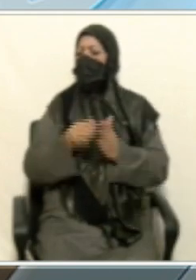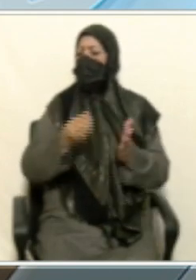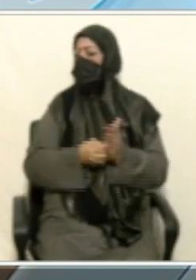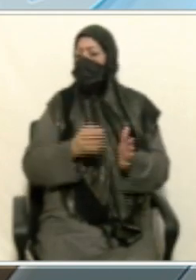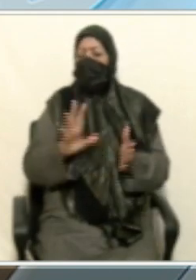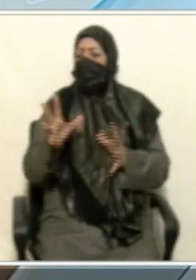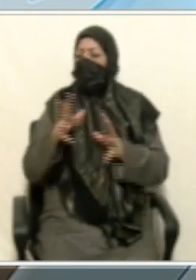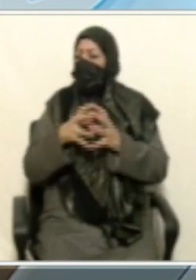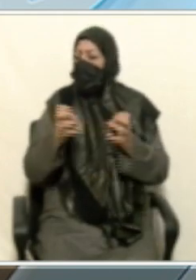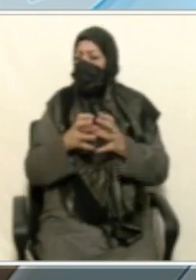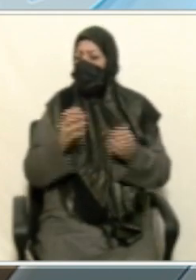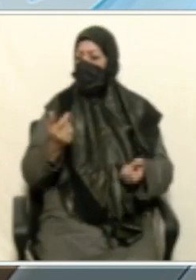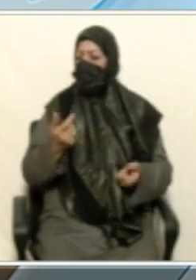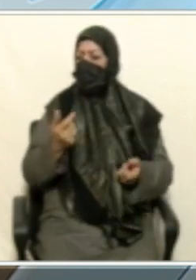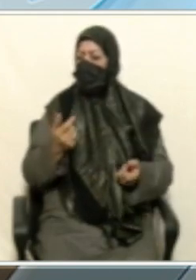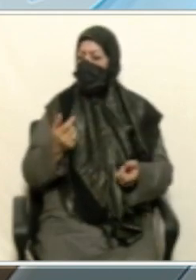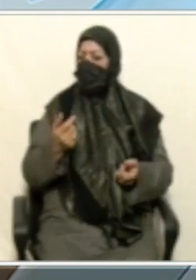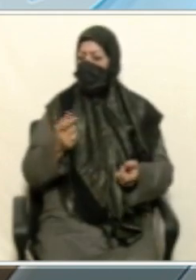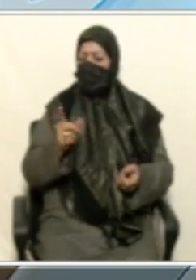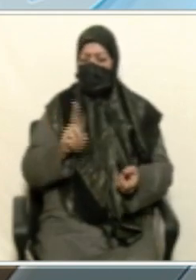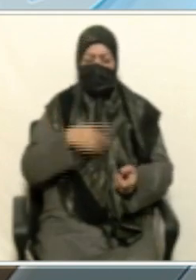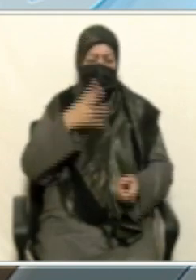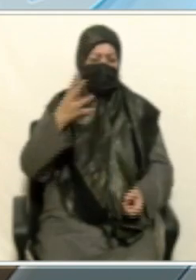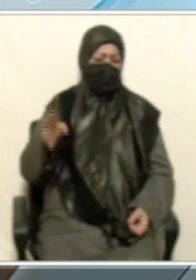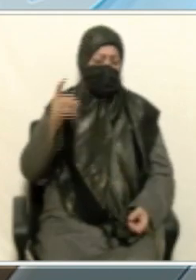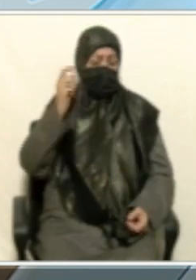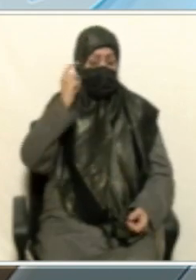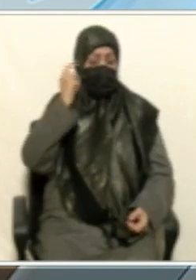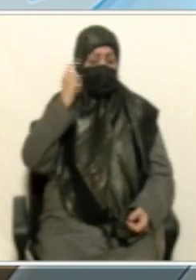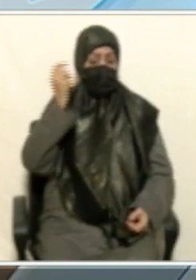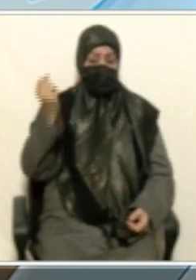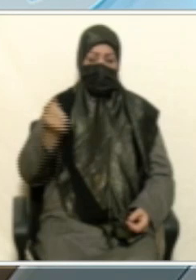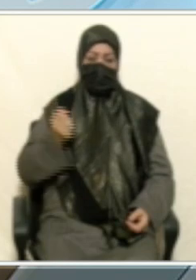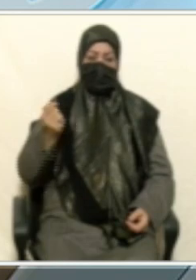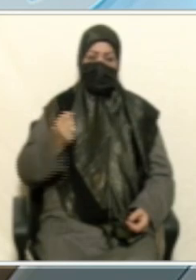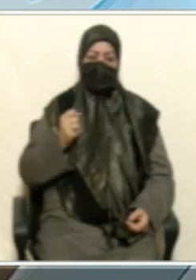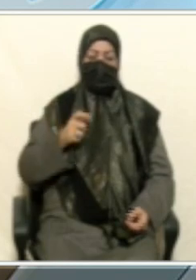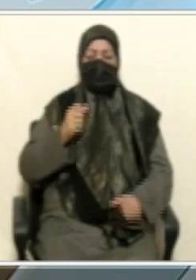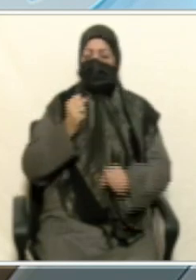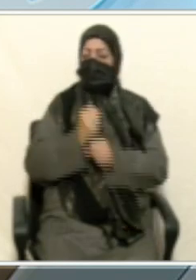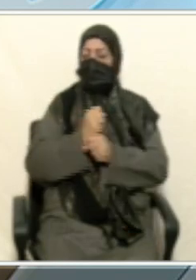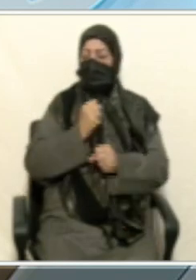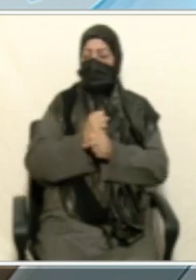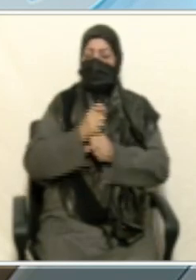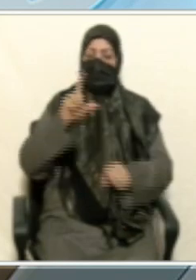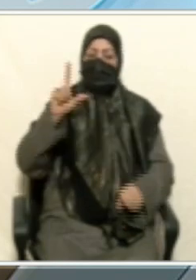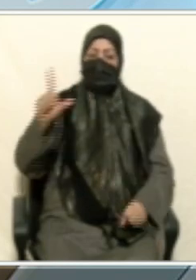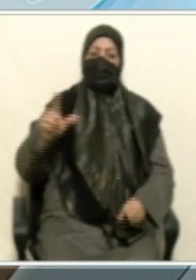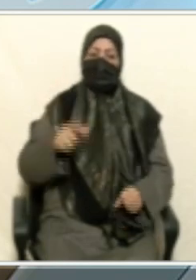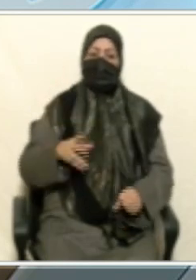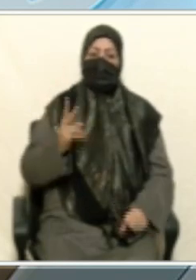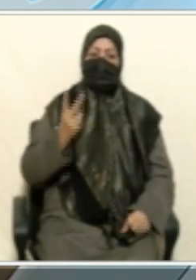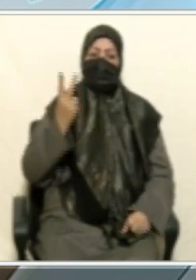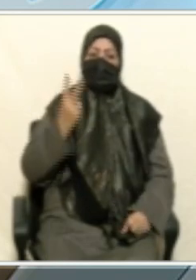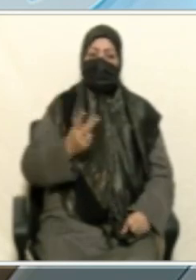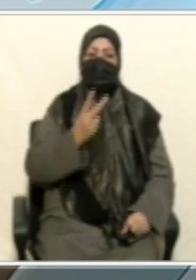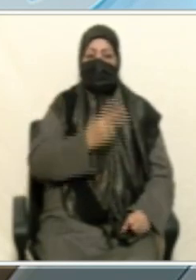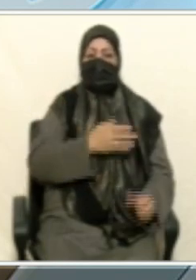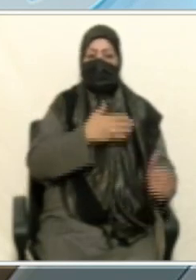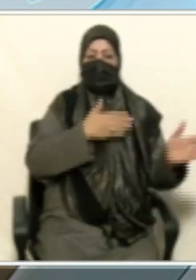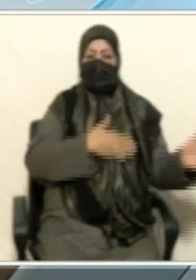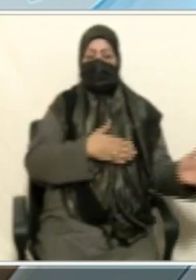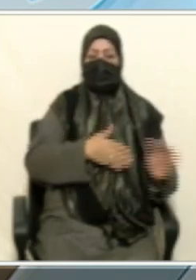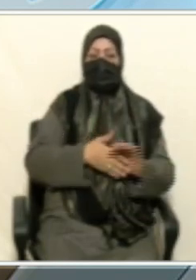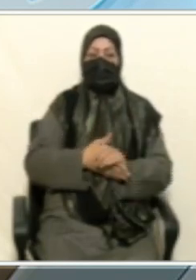في سورة العلق. ففعلك صحيح، وهذه الصلاة نافلة ولا تصح إلا في أوقات النوافل، فلا تصلى بعد العصر حتى